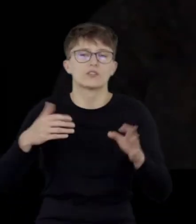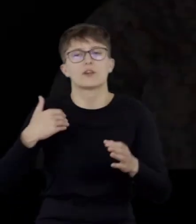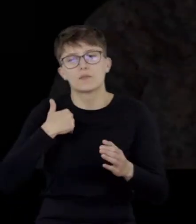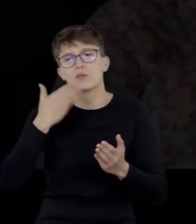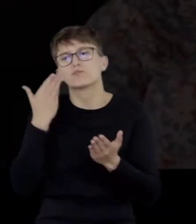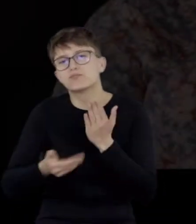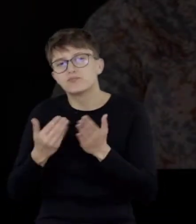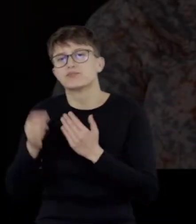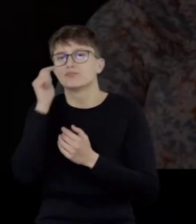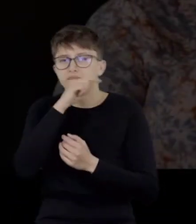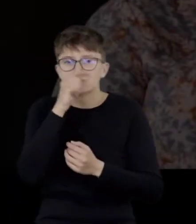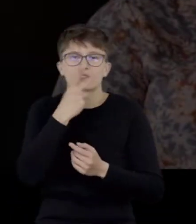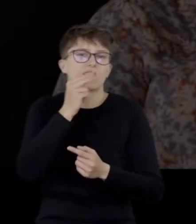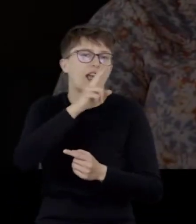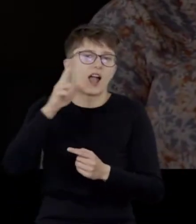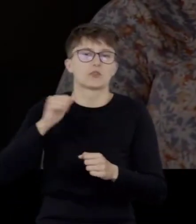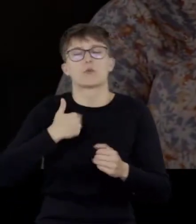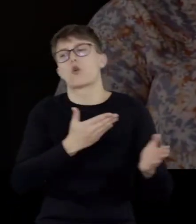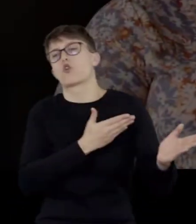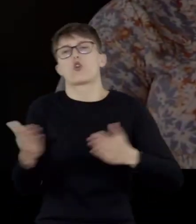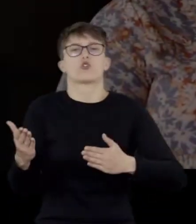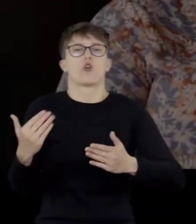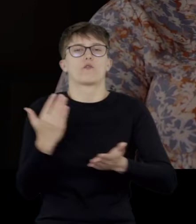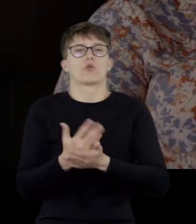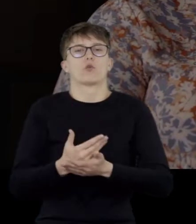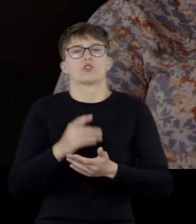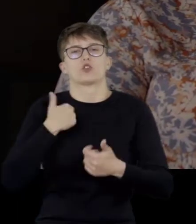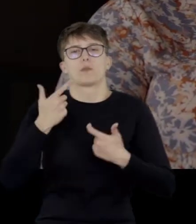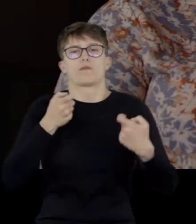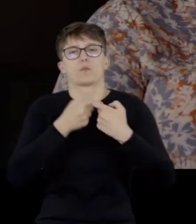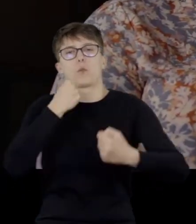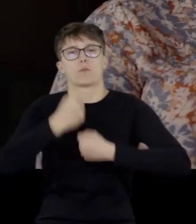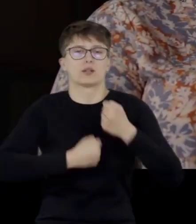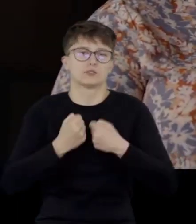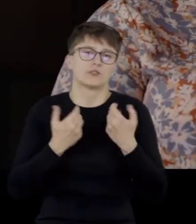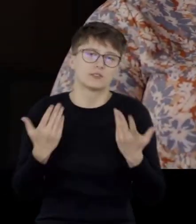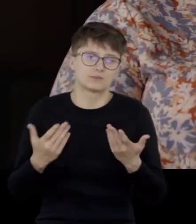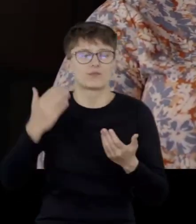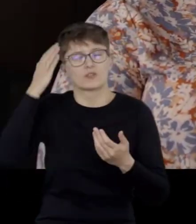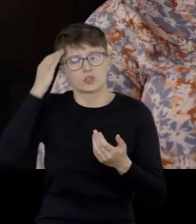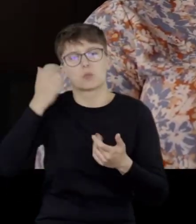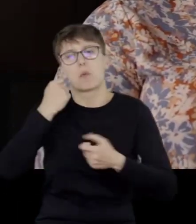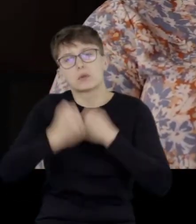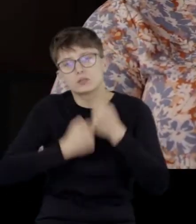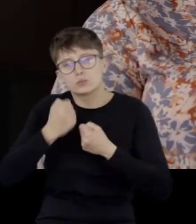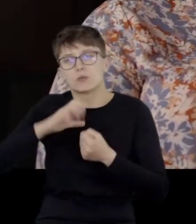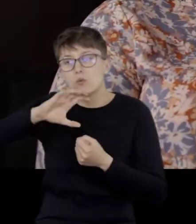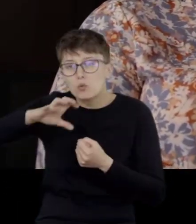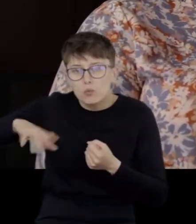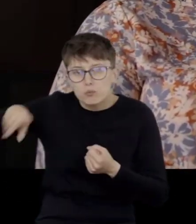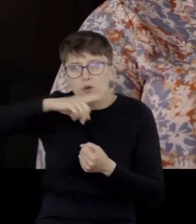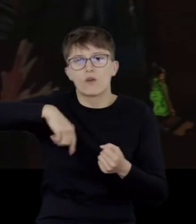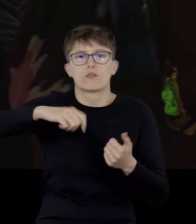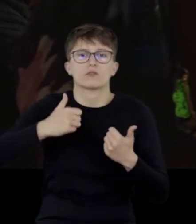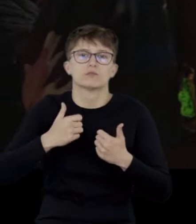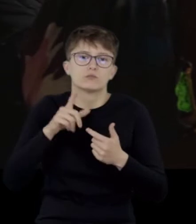Oczywiście były porażki, tak? Jakby nie każdy też był gotowy na to, żeby współpracować, bo no, pracujemy